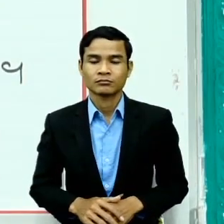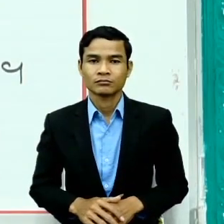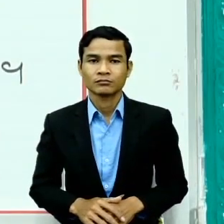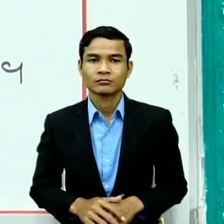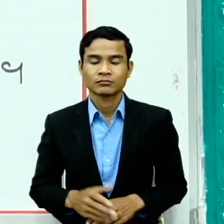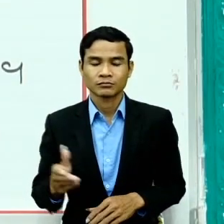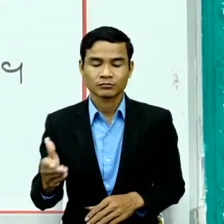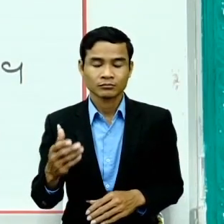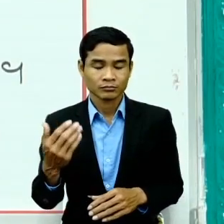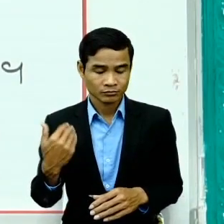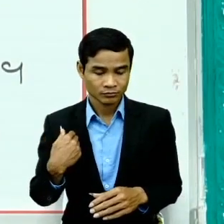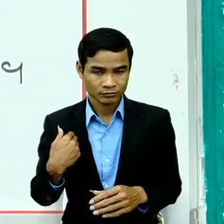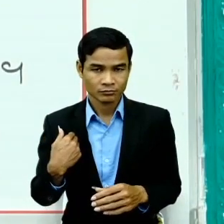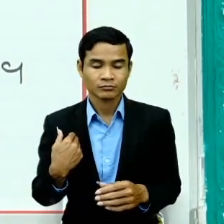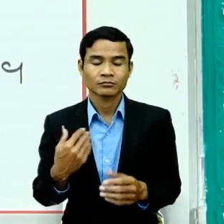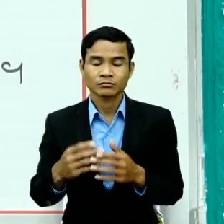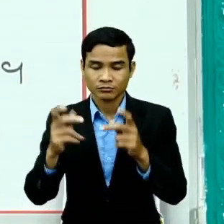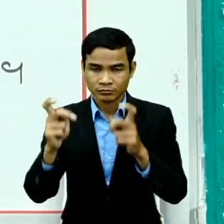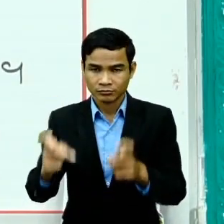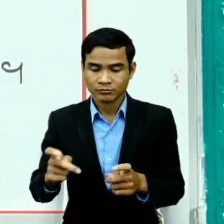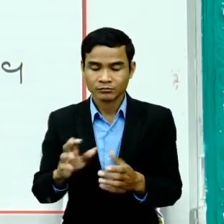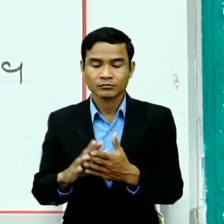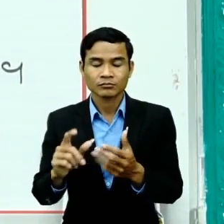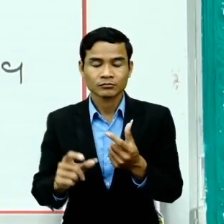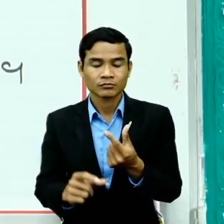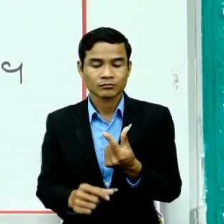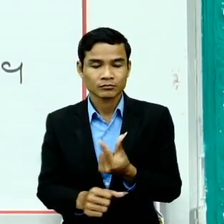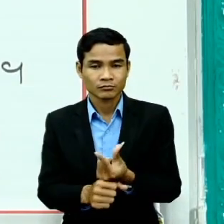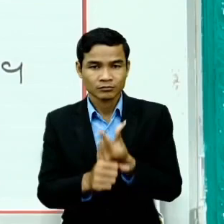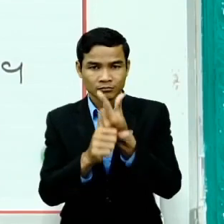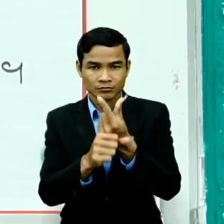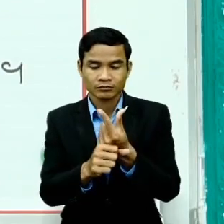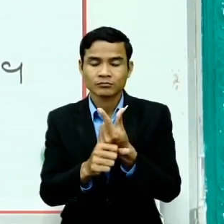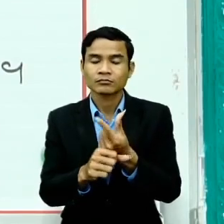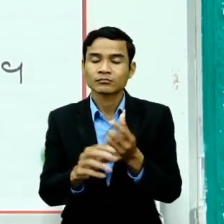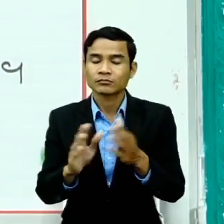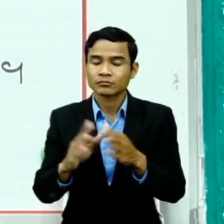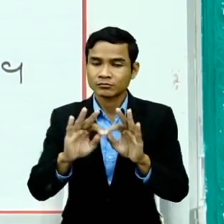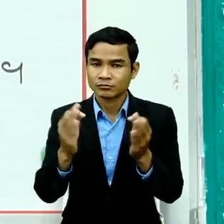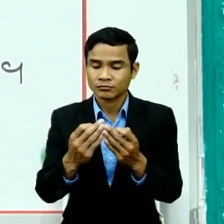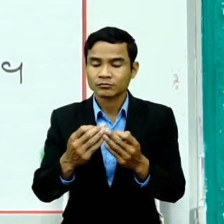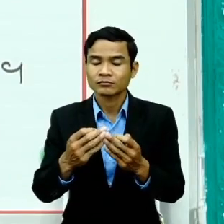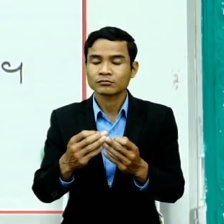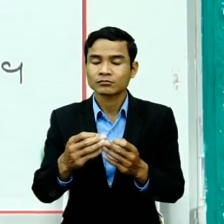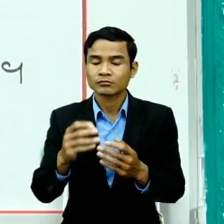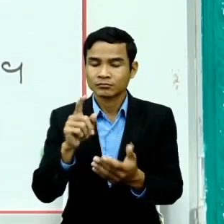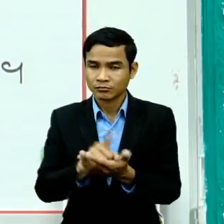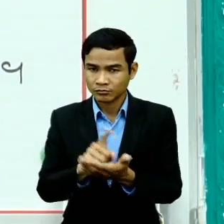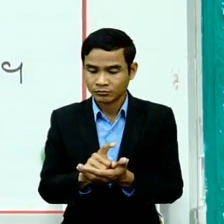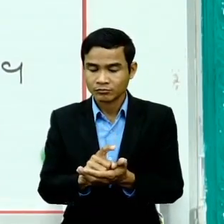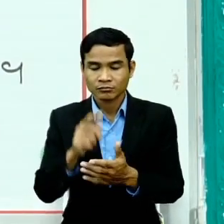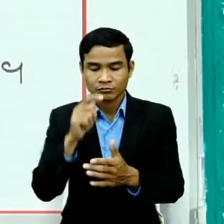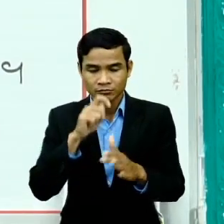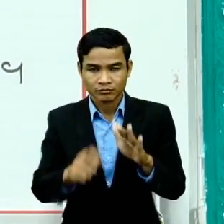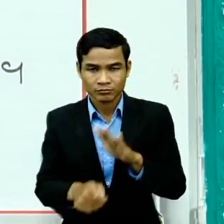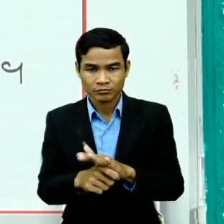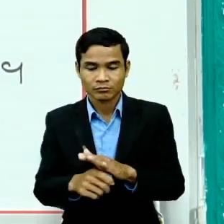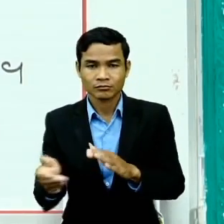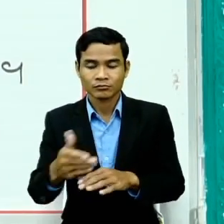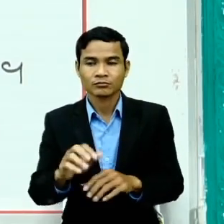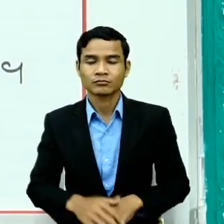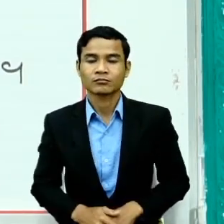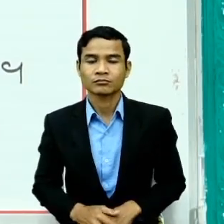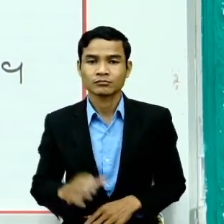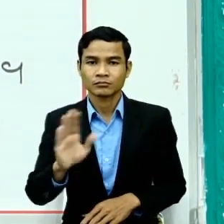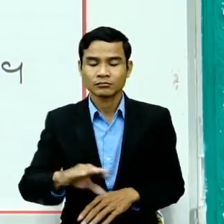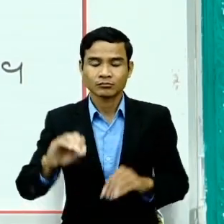quát chế tầm có rương nông cửa xa chìa ca sầm ngạn chà